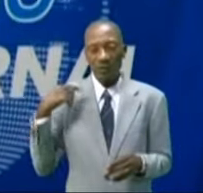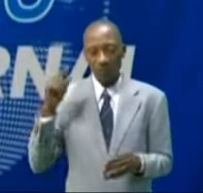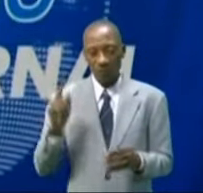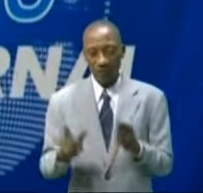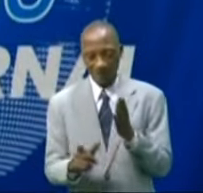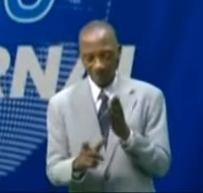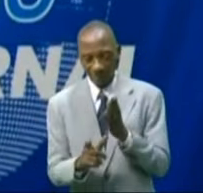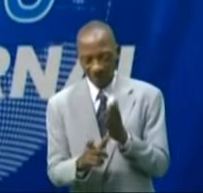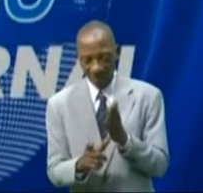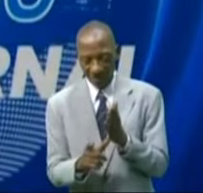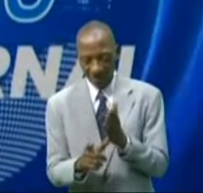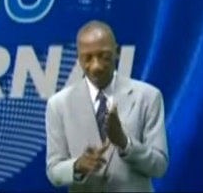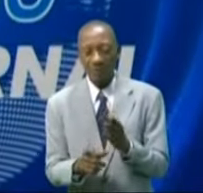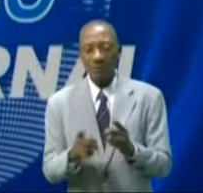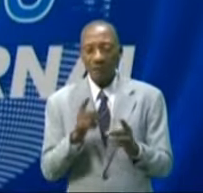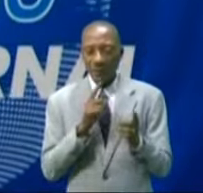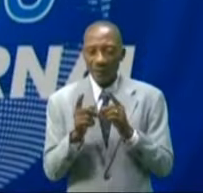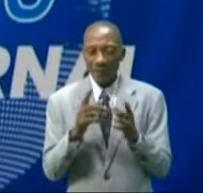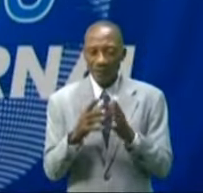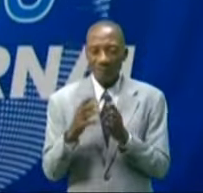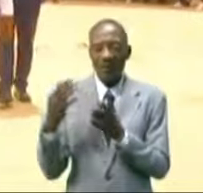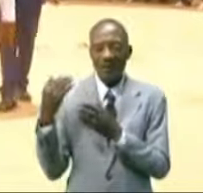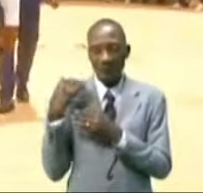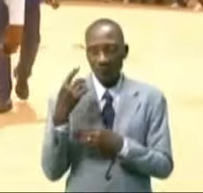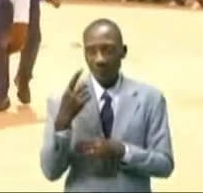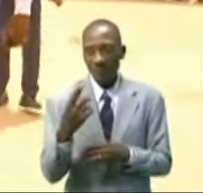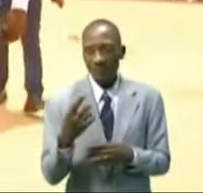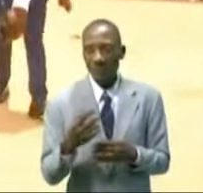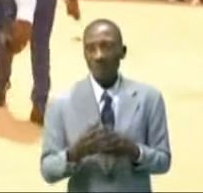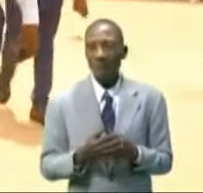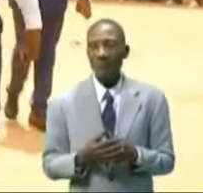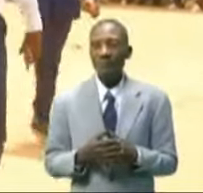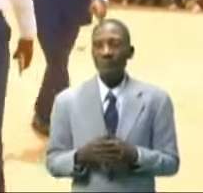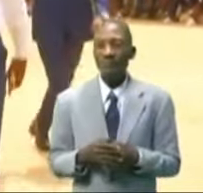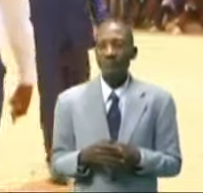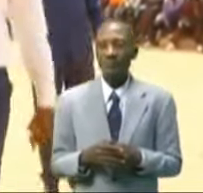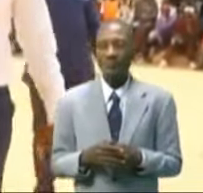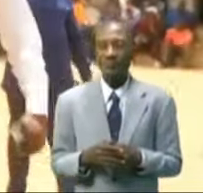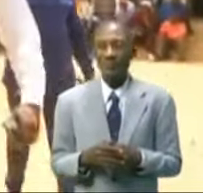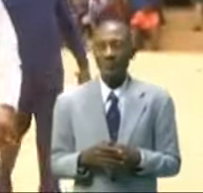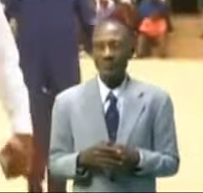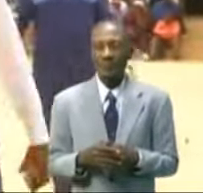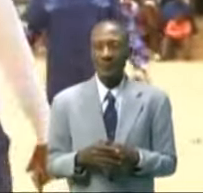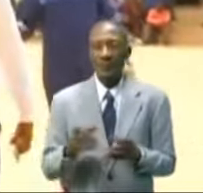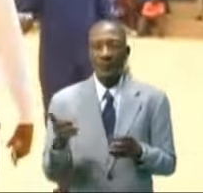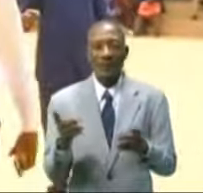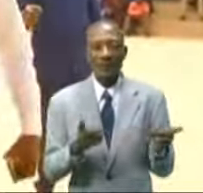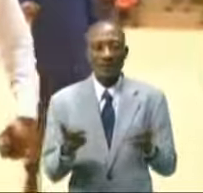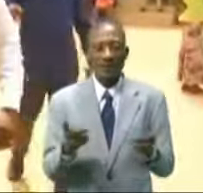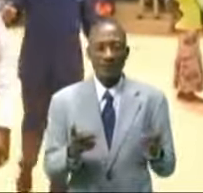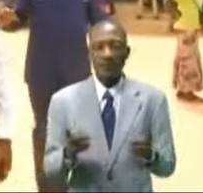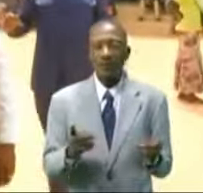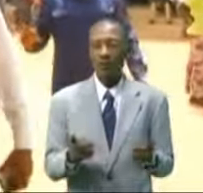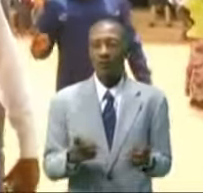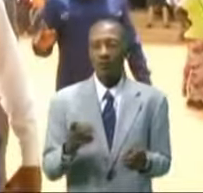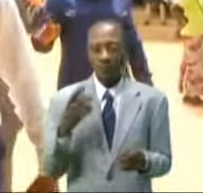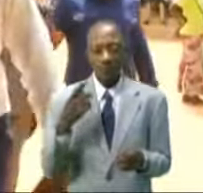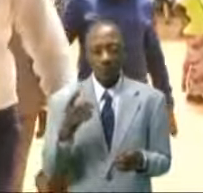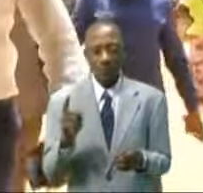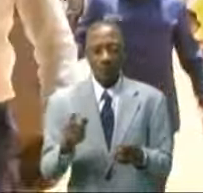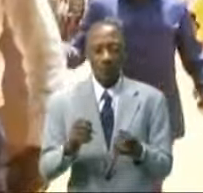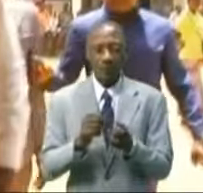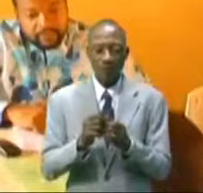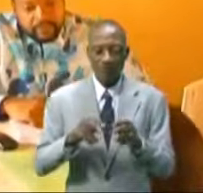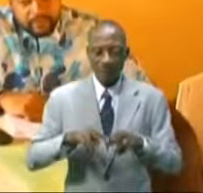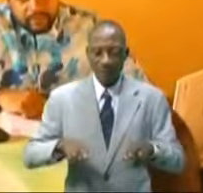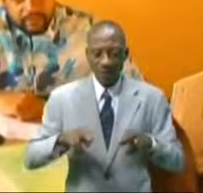cette province à ce sujet. Comme à l'accoutumée, le directeur de la gestion de la base des données numériques des ressources humaines de